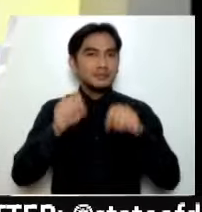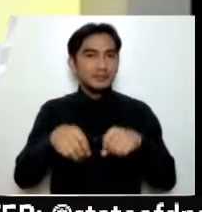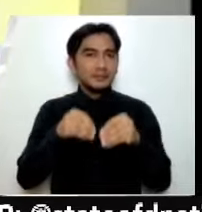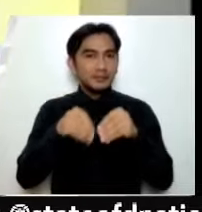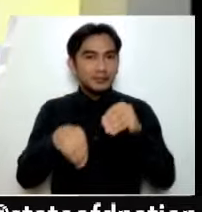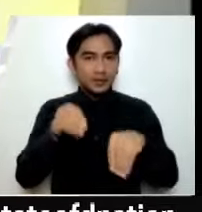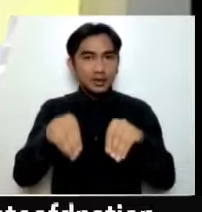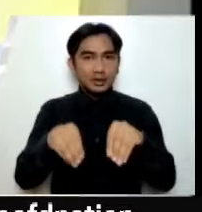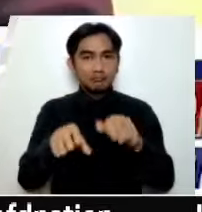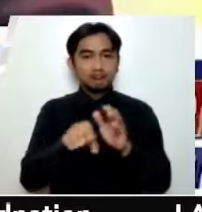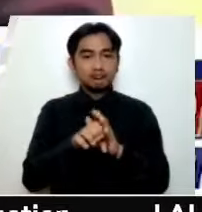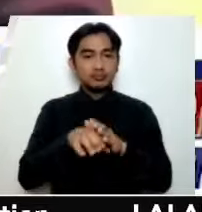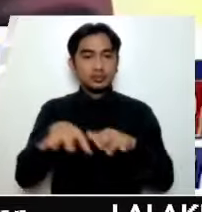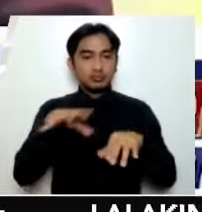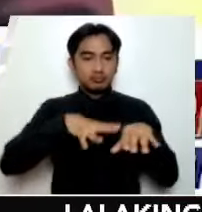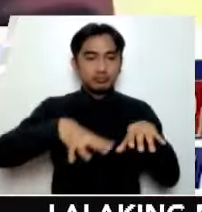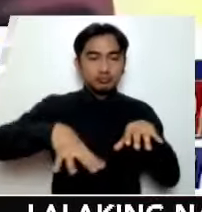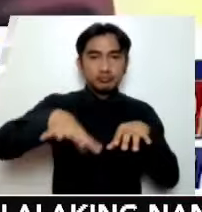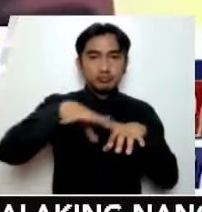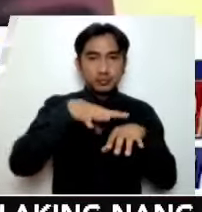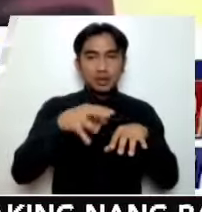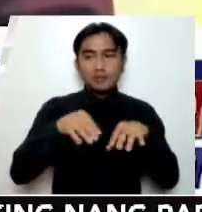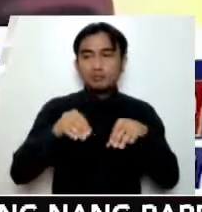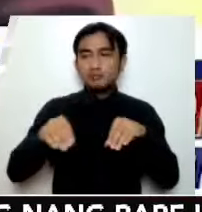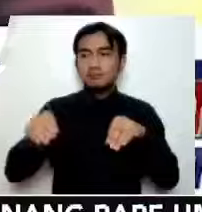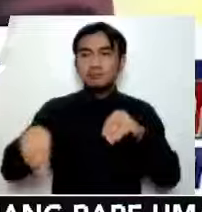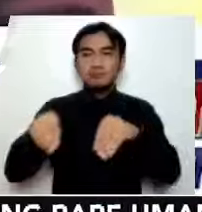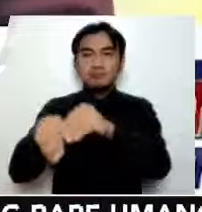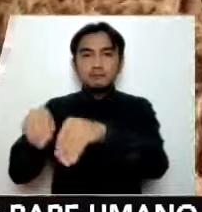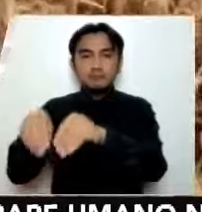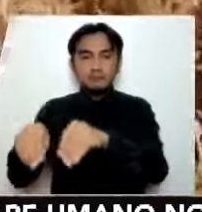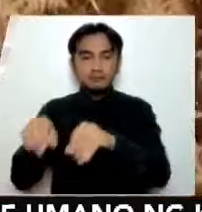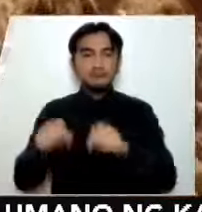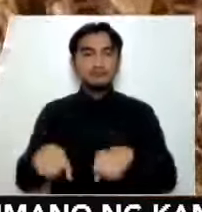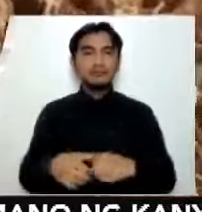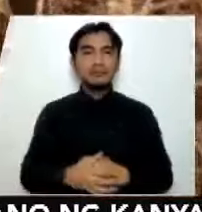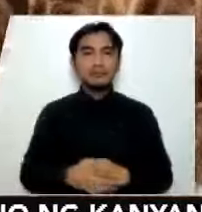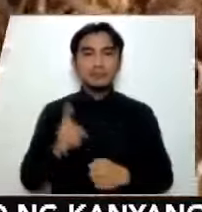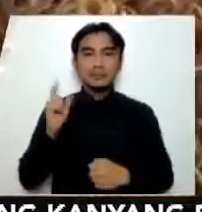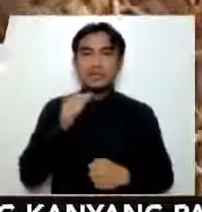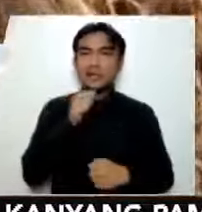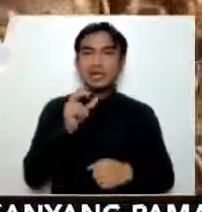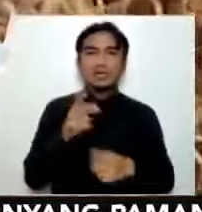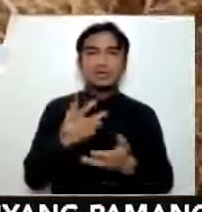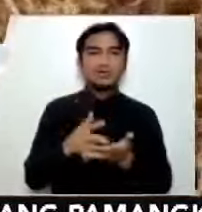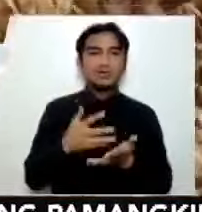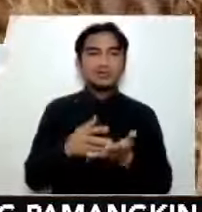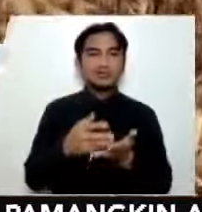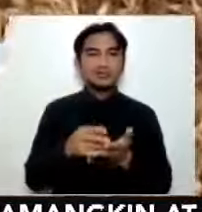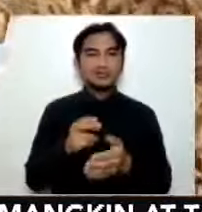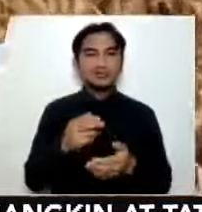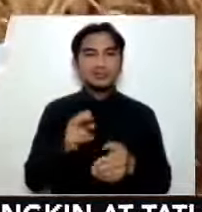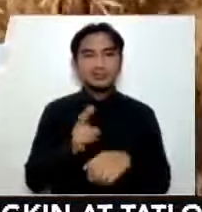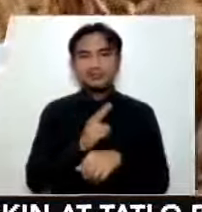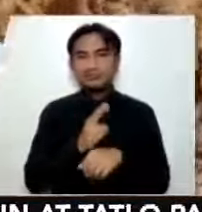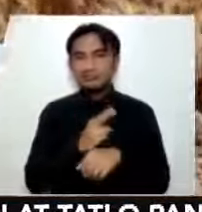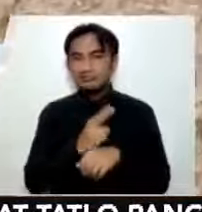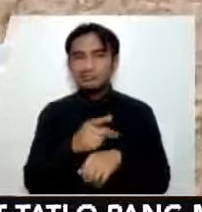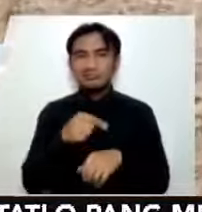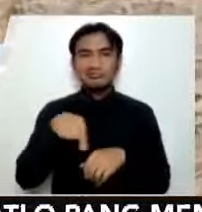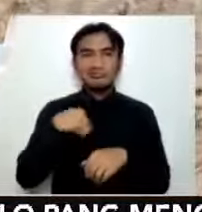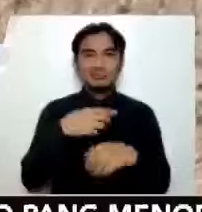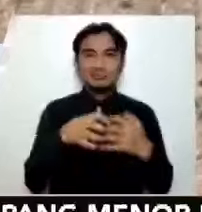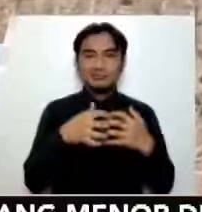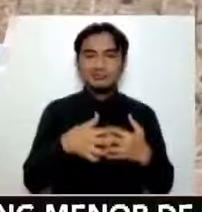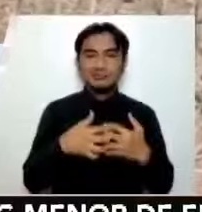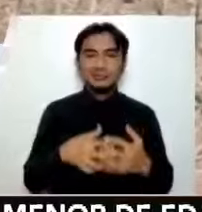kanilang kanilang mga lawak Hindi na sila gagastos ng mga gamit na para diyan ilulunsad yan sa ilang piling lugar sa Eastern Visayas mahiwalay